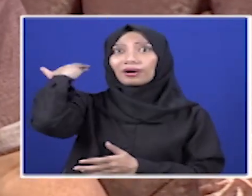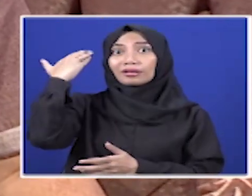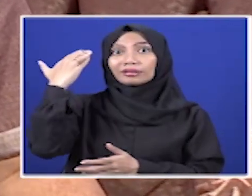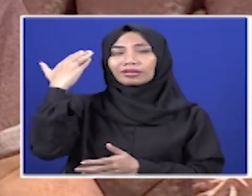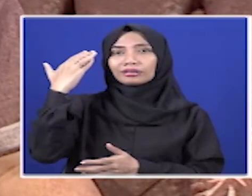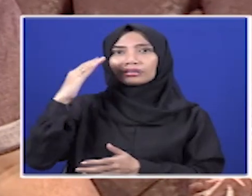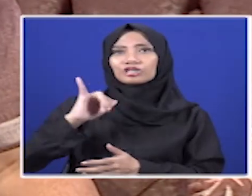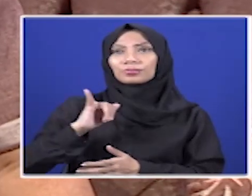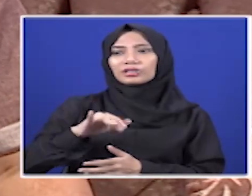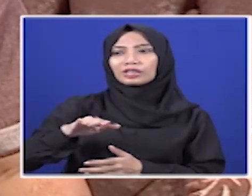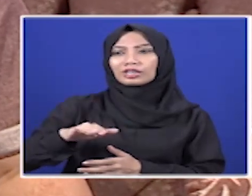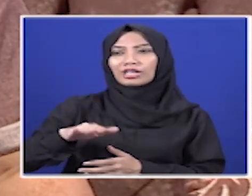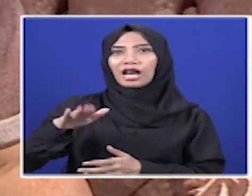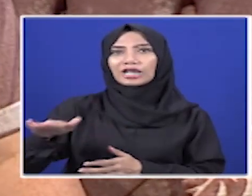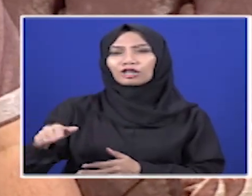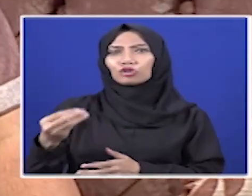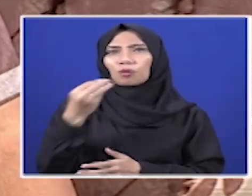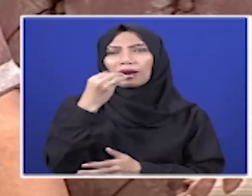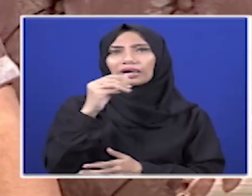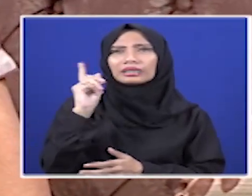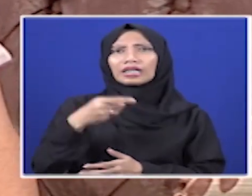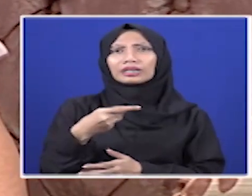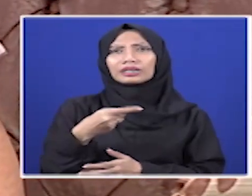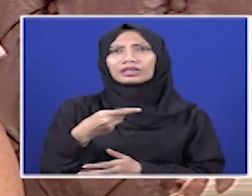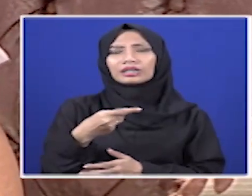tadi pengasihan itu ya